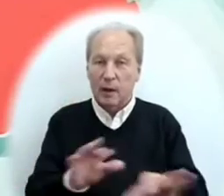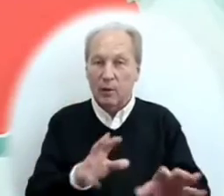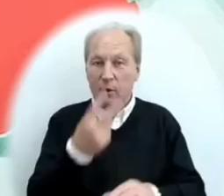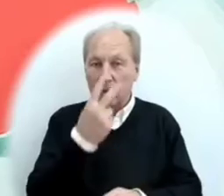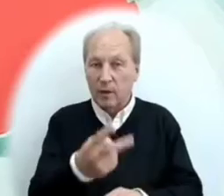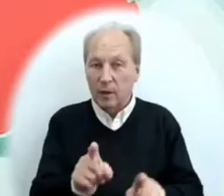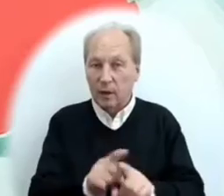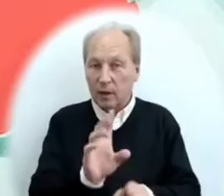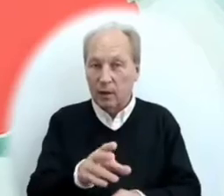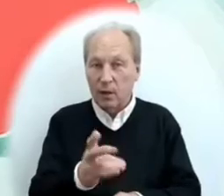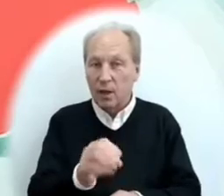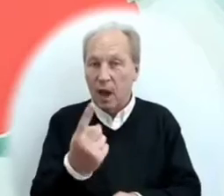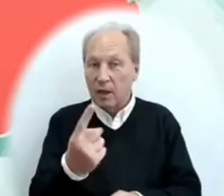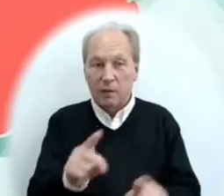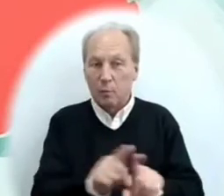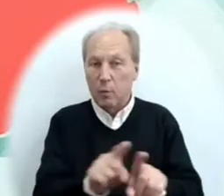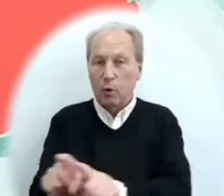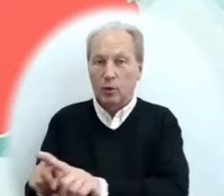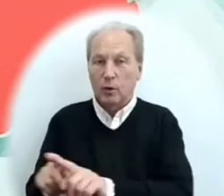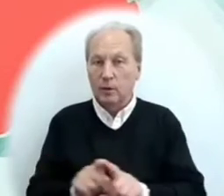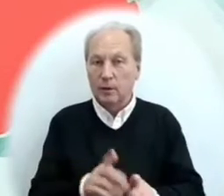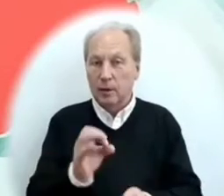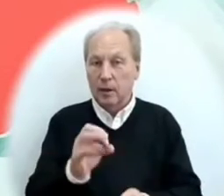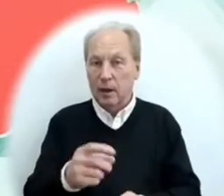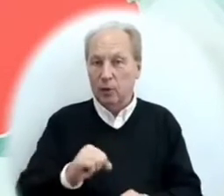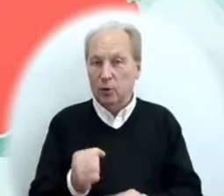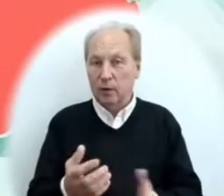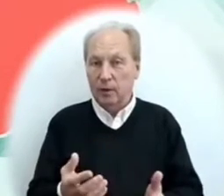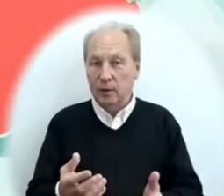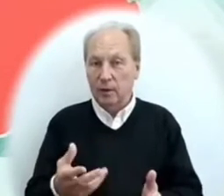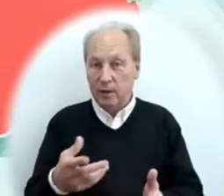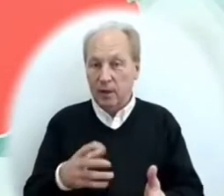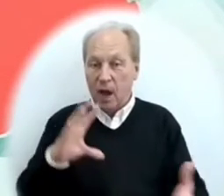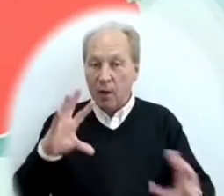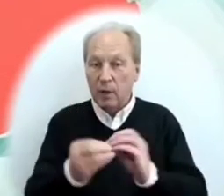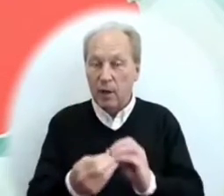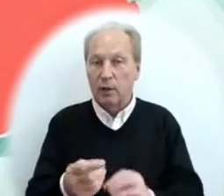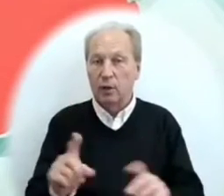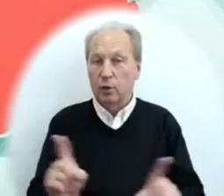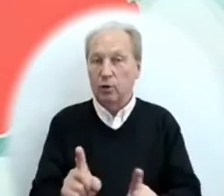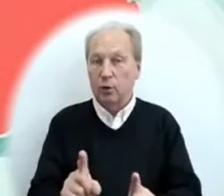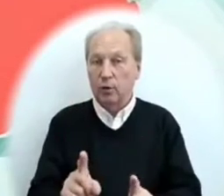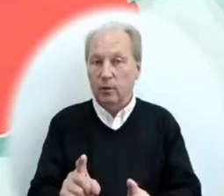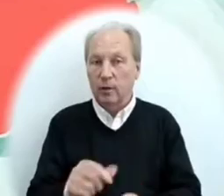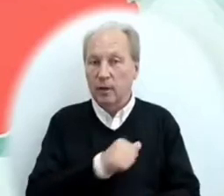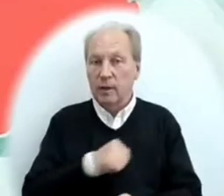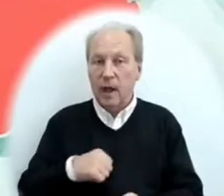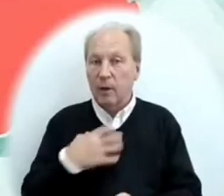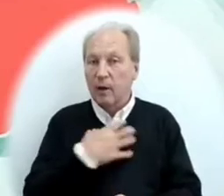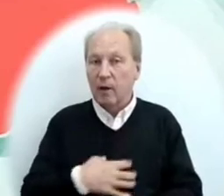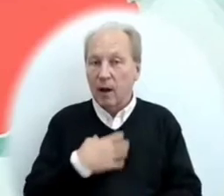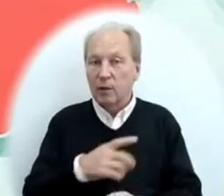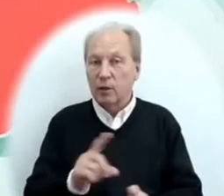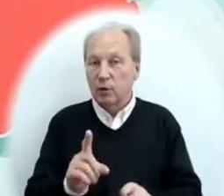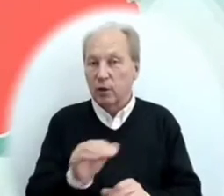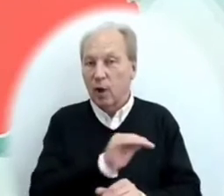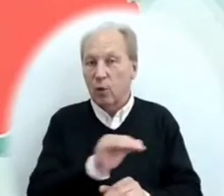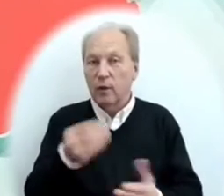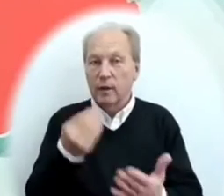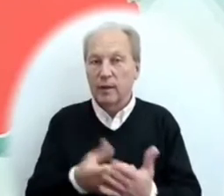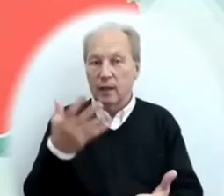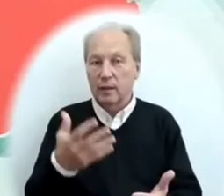никто, ни один не похож на другого, но все-таки всех нас объединяет, наверное, что-то, самое-самое важное, что-то на уровне ценностей.